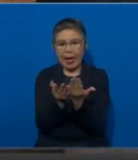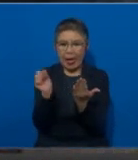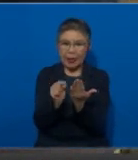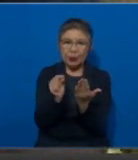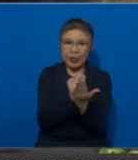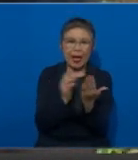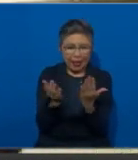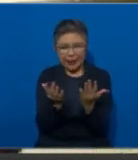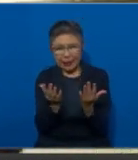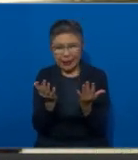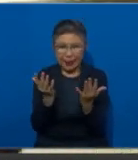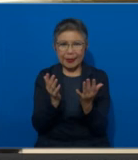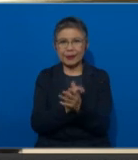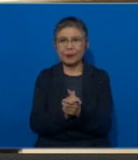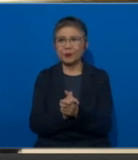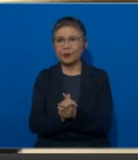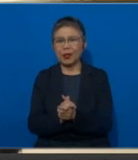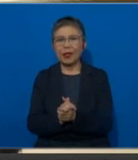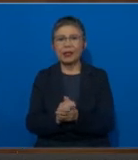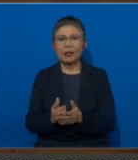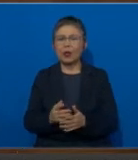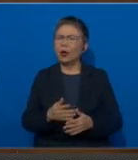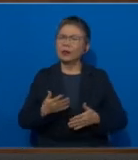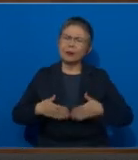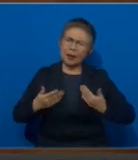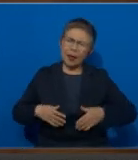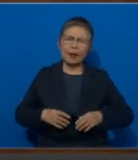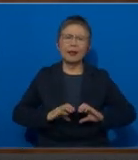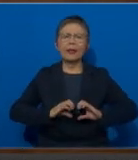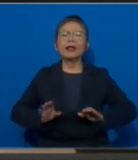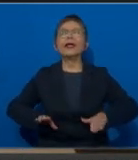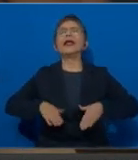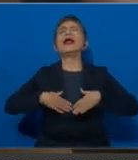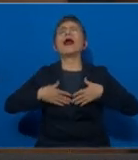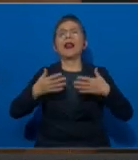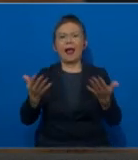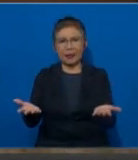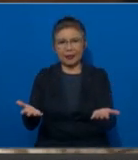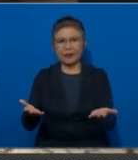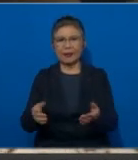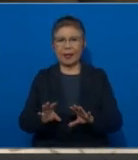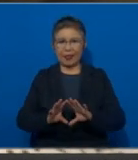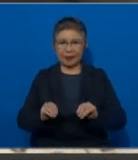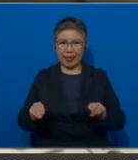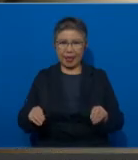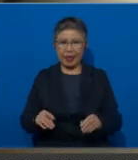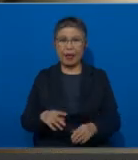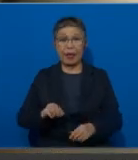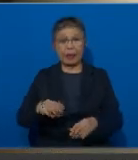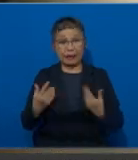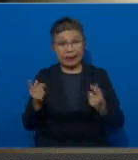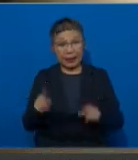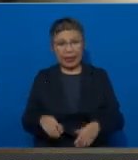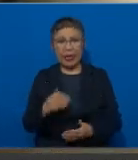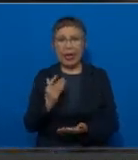yayasan. Ia bekerja sepenuh hati dengan keikhlasan. Dari sinilah perlahan Nawi mulai mendapatkan